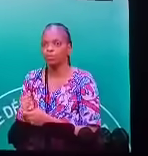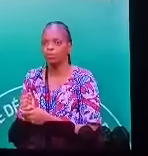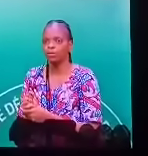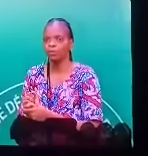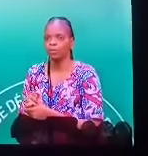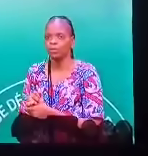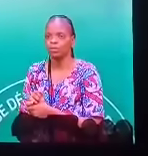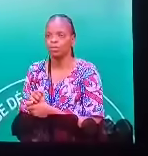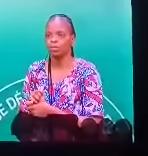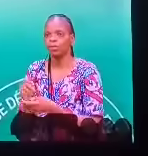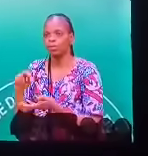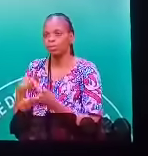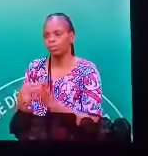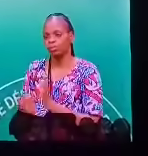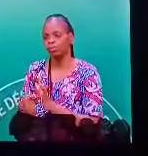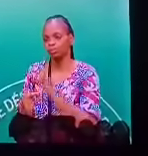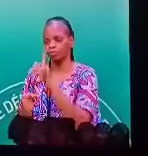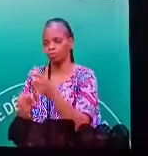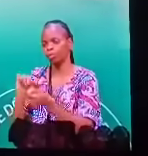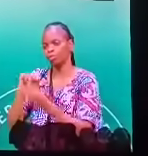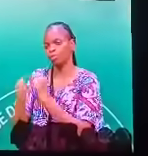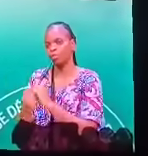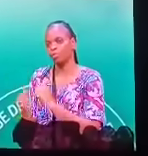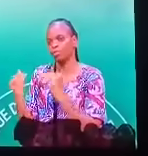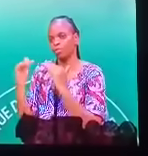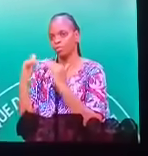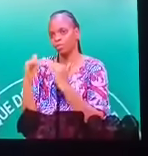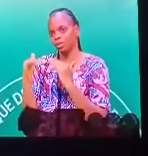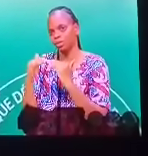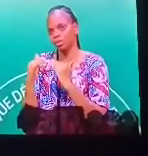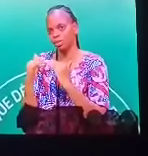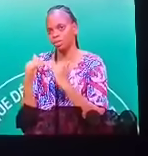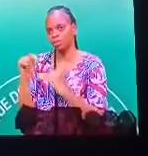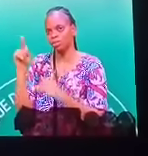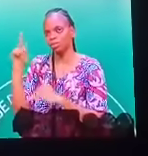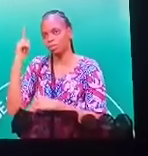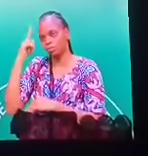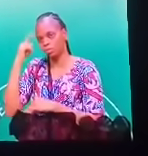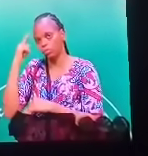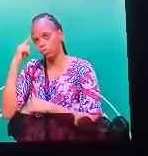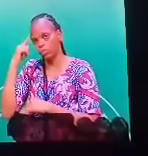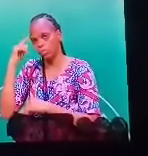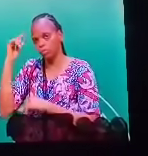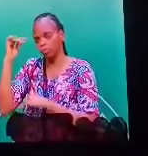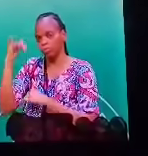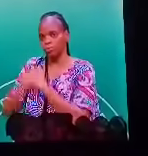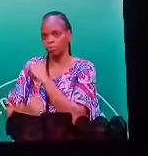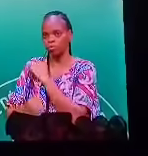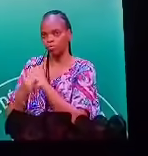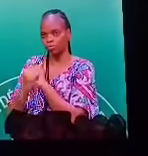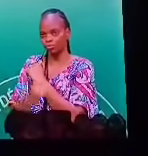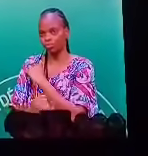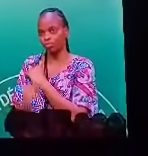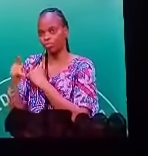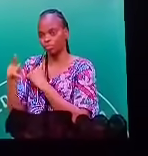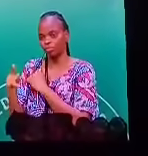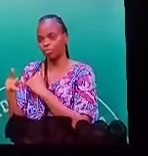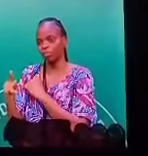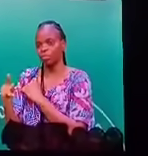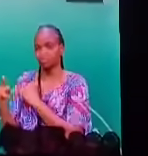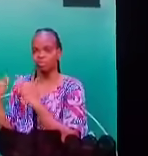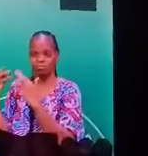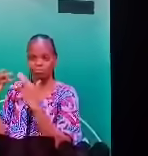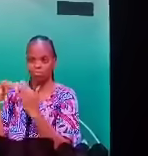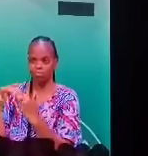ce n'est que justice. Comment pensez-vous qu'un pays qui bat tous les records en termes de violation de droits de